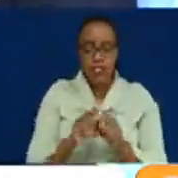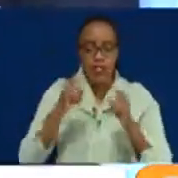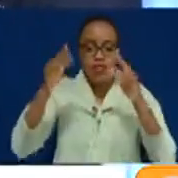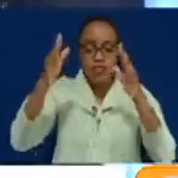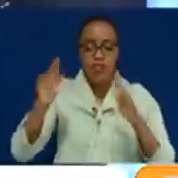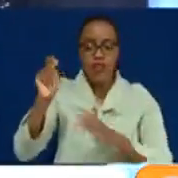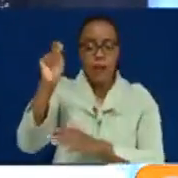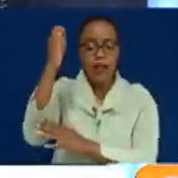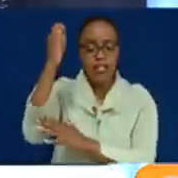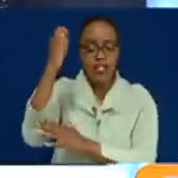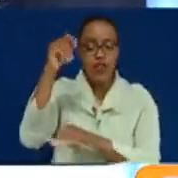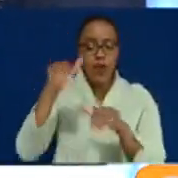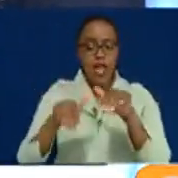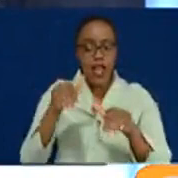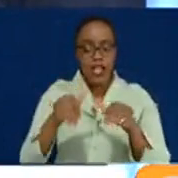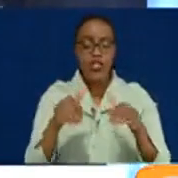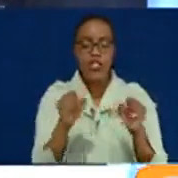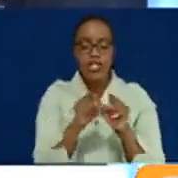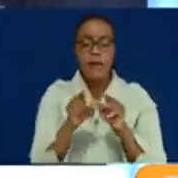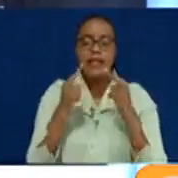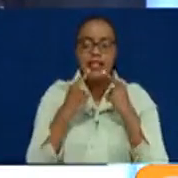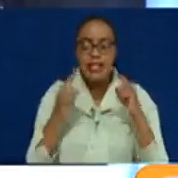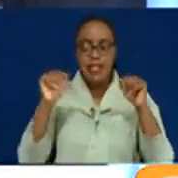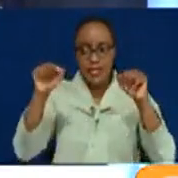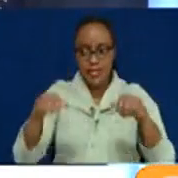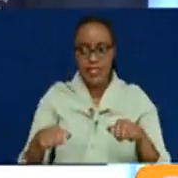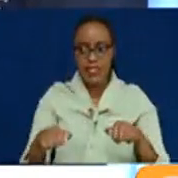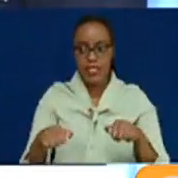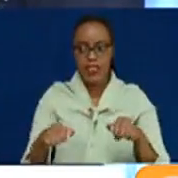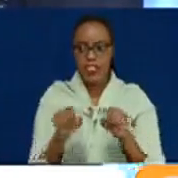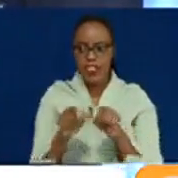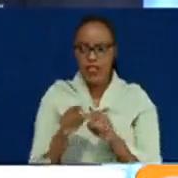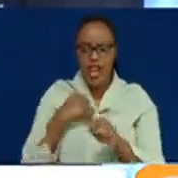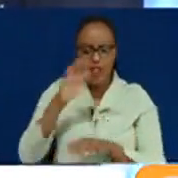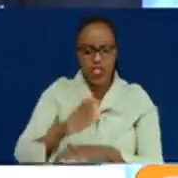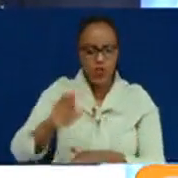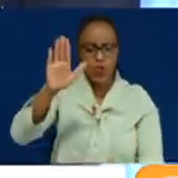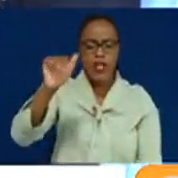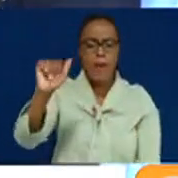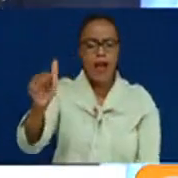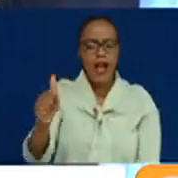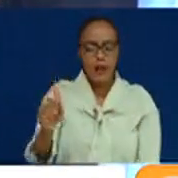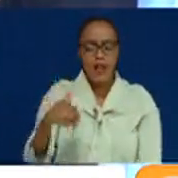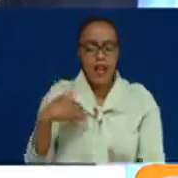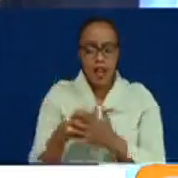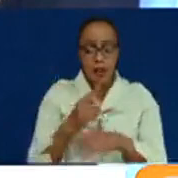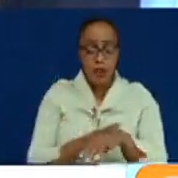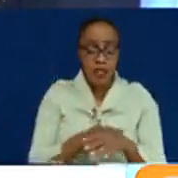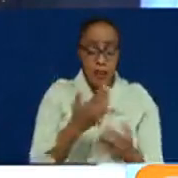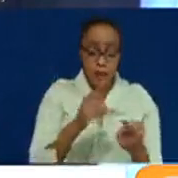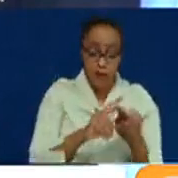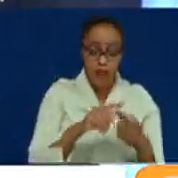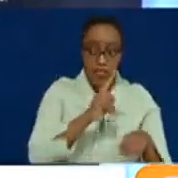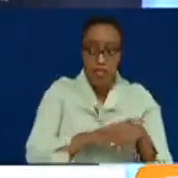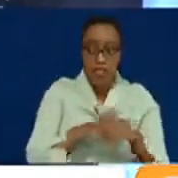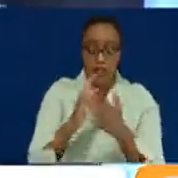of a presidential race, even though declared, is never sworn in until either the time